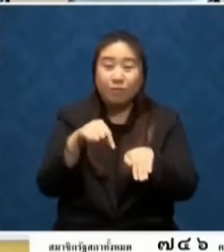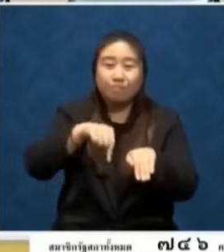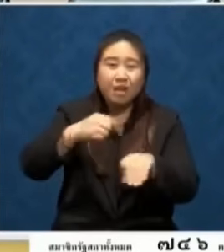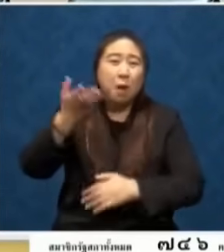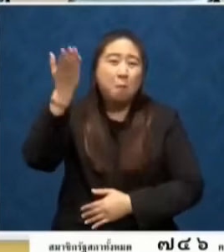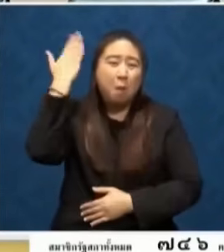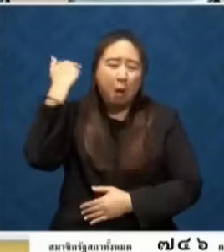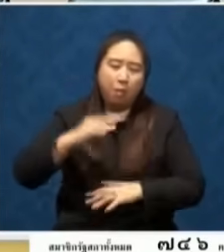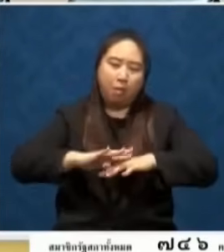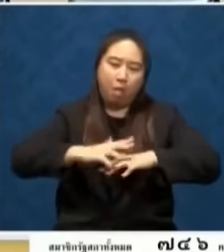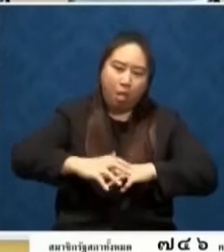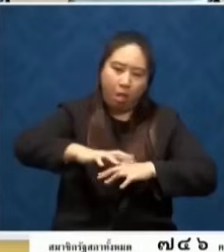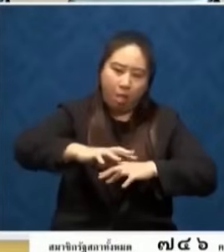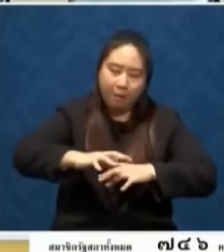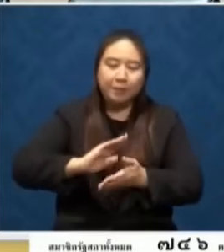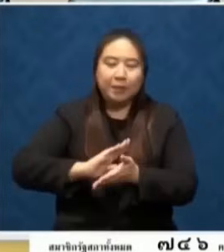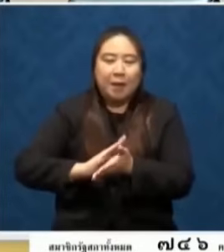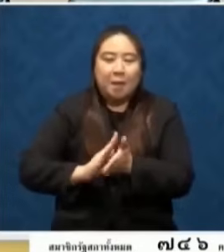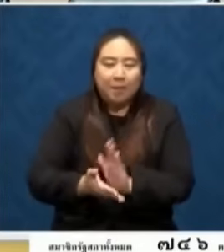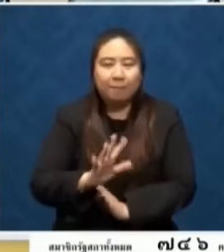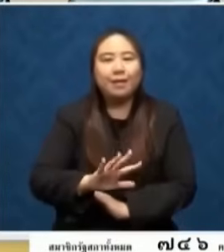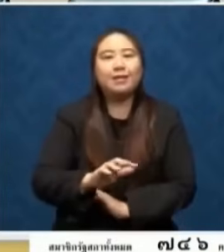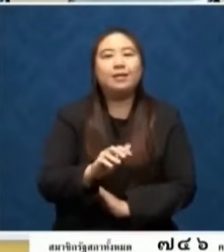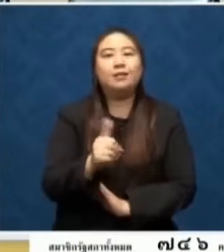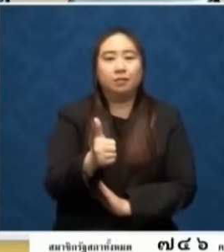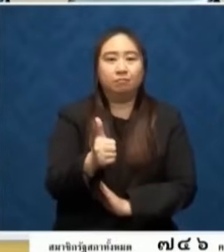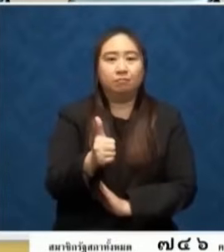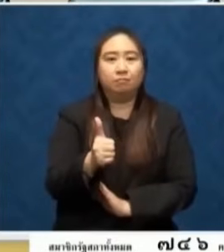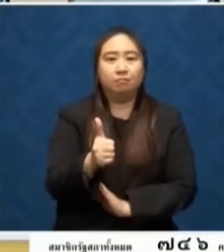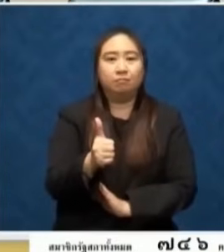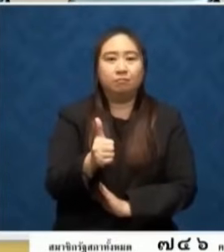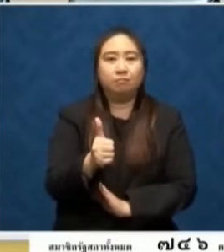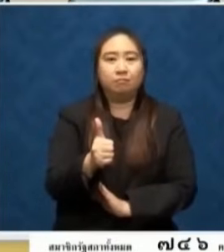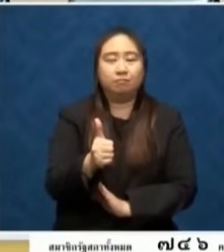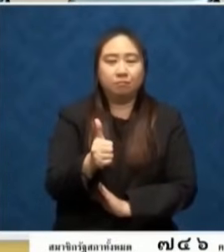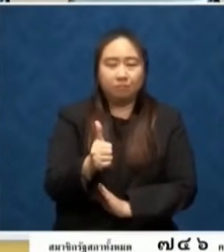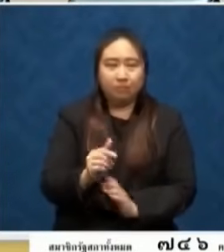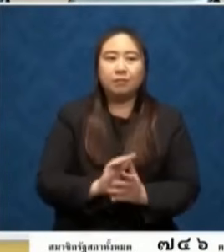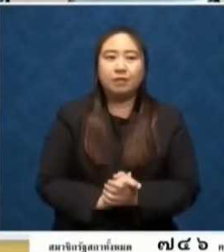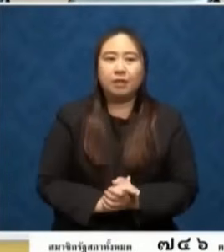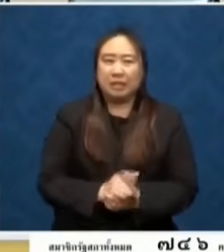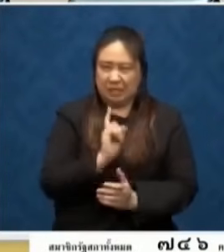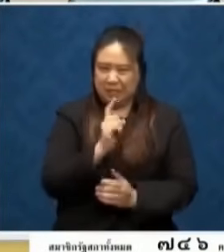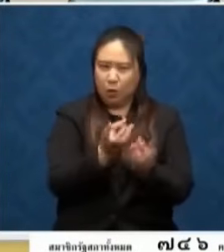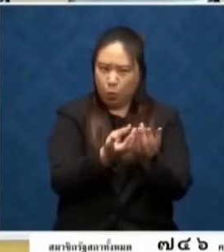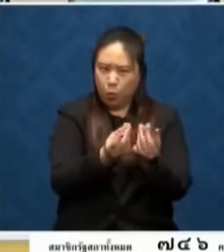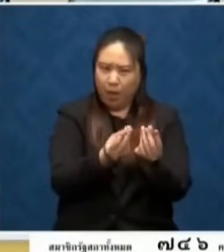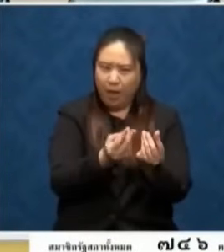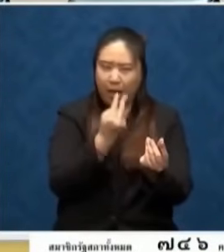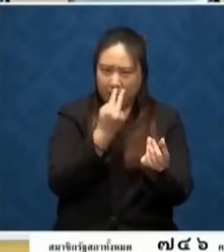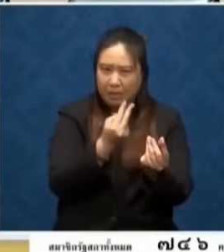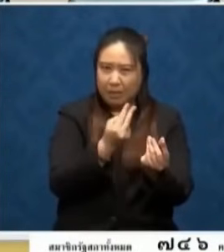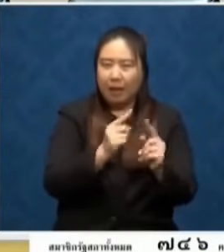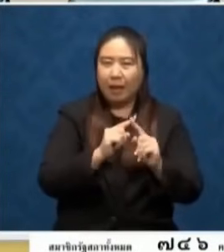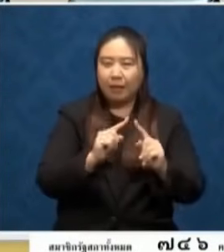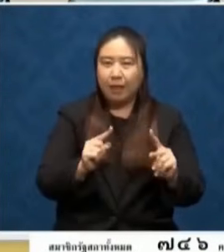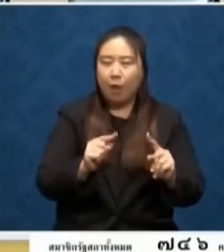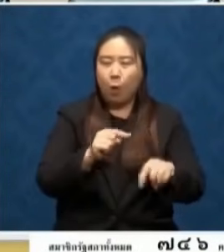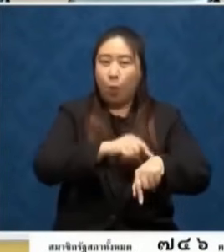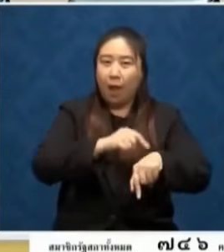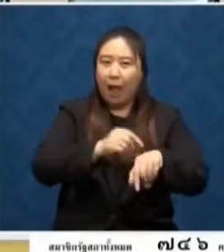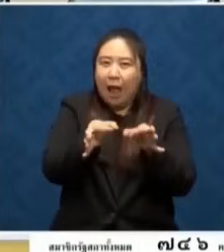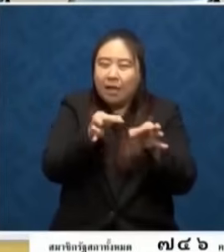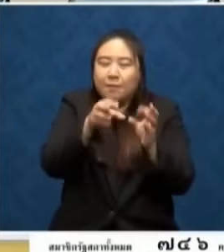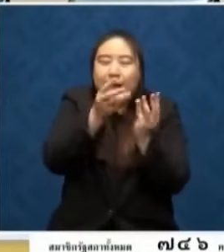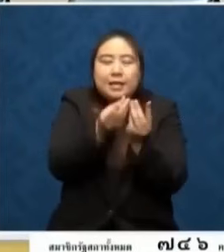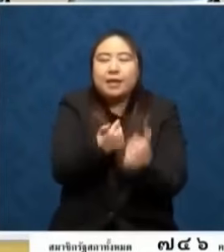ยให้ดีขึ้นตัวเลขน่าตกใจนะครับเพียงแต่เราไม่มีเวลาที่จะไปข้อมูลเหล่านั้นโดยชัดเจ